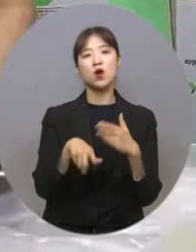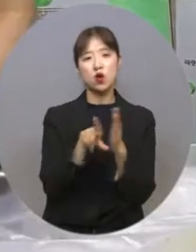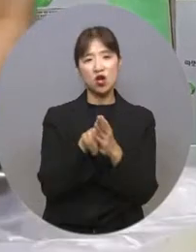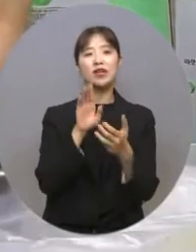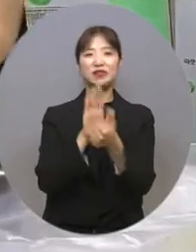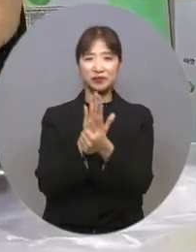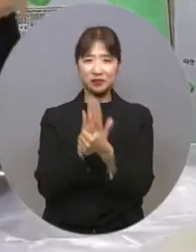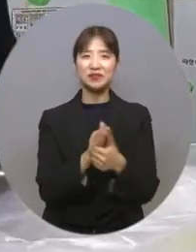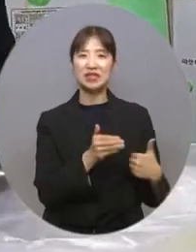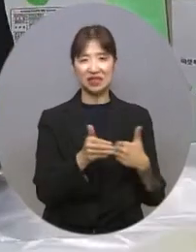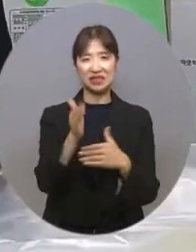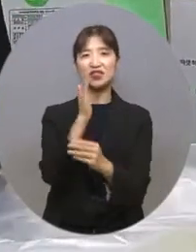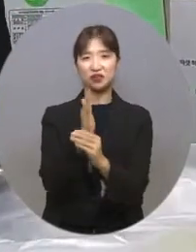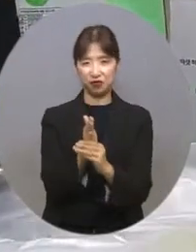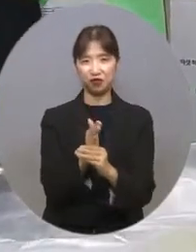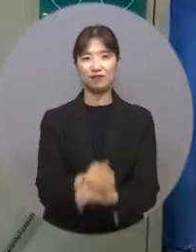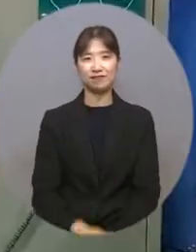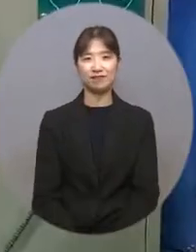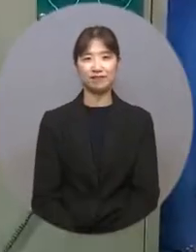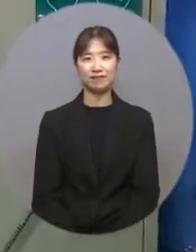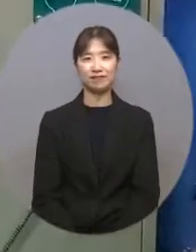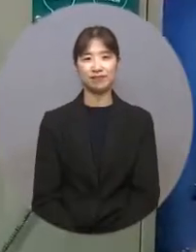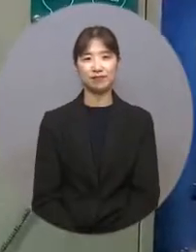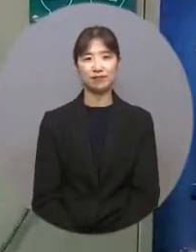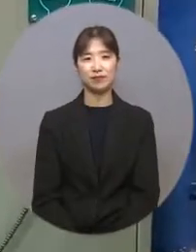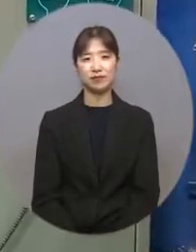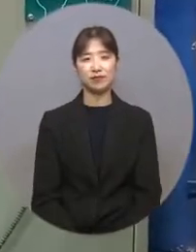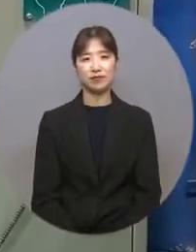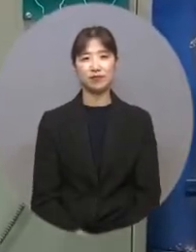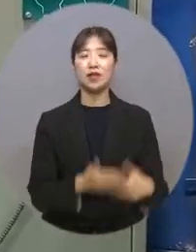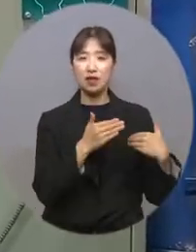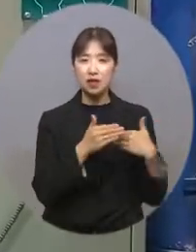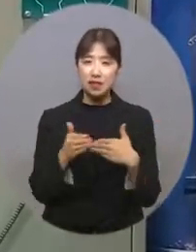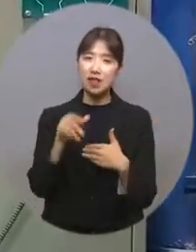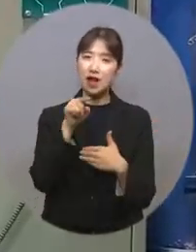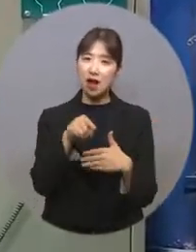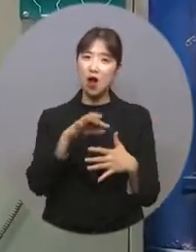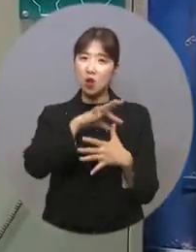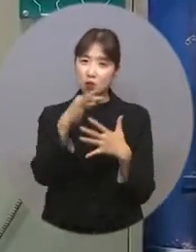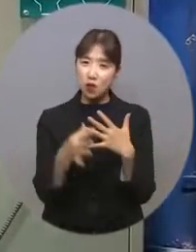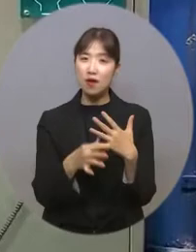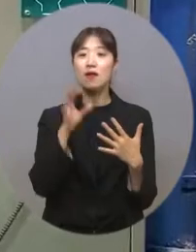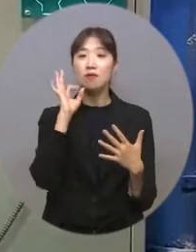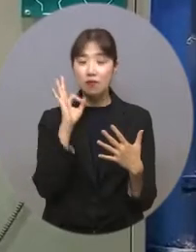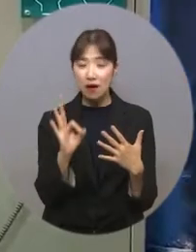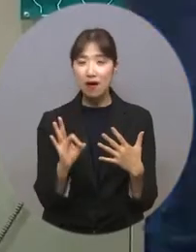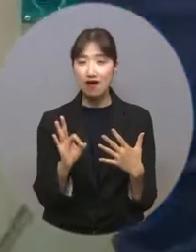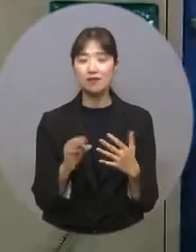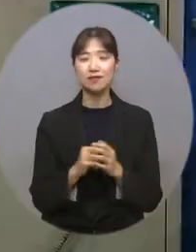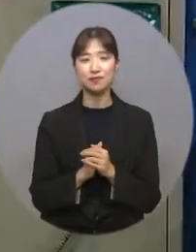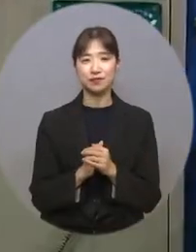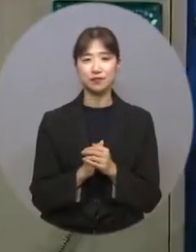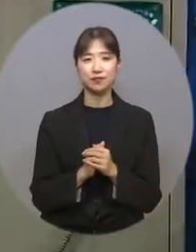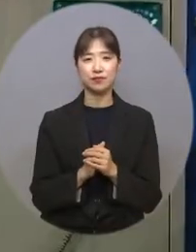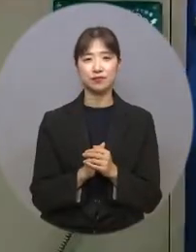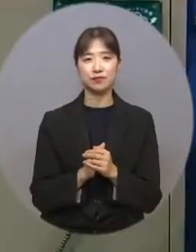향상되도록 진행을 이렇게 하고 있고요. 네. 그래서 그런 어떤 직업재활 프로그램의